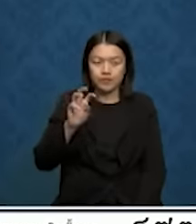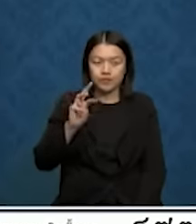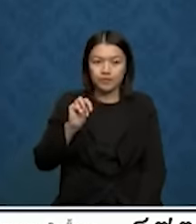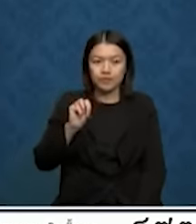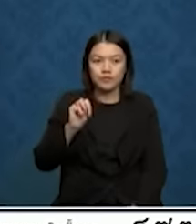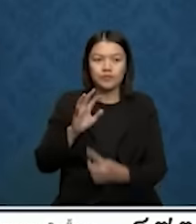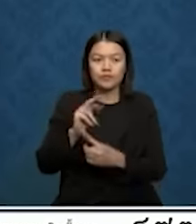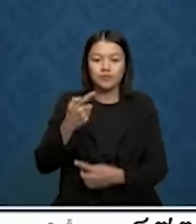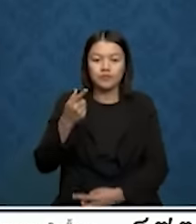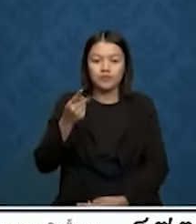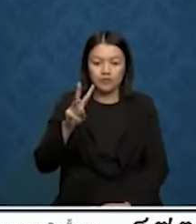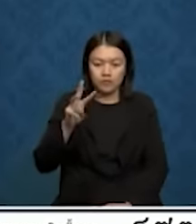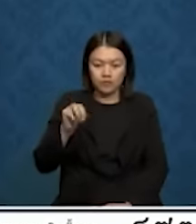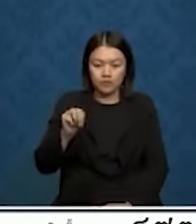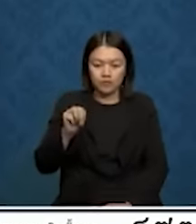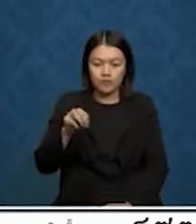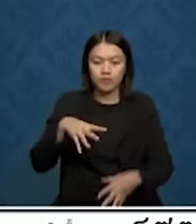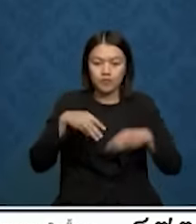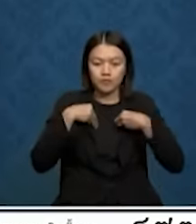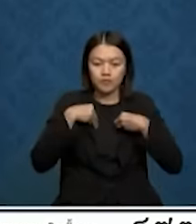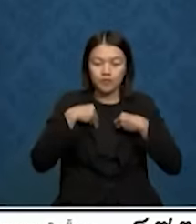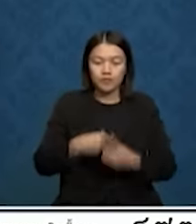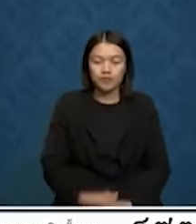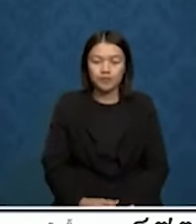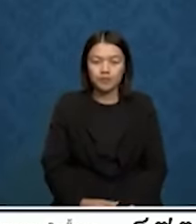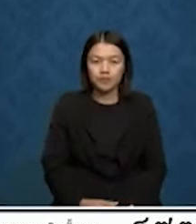มแดงโชติ เห็นชอบครับ